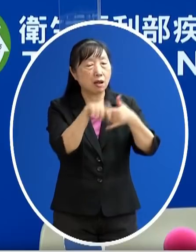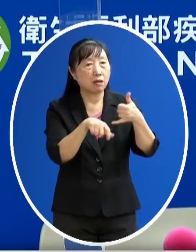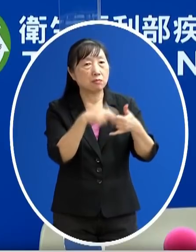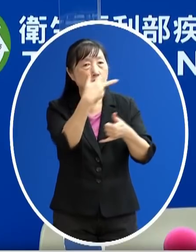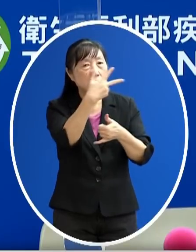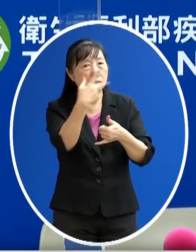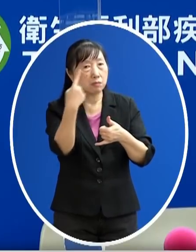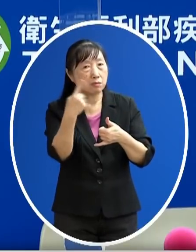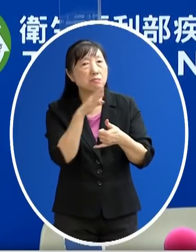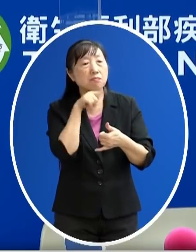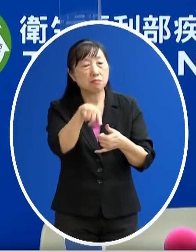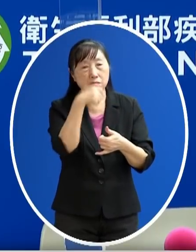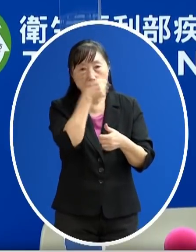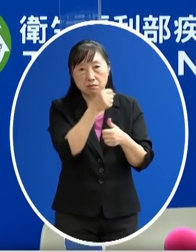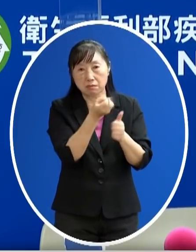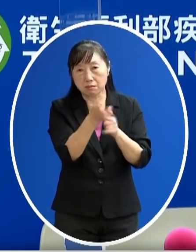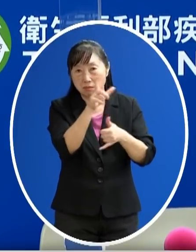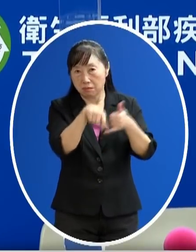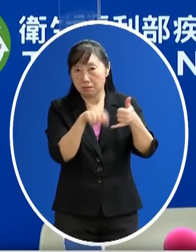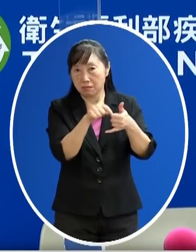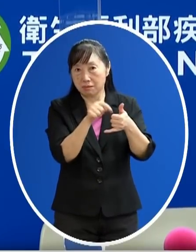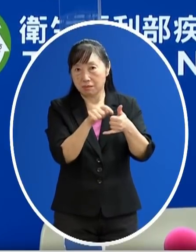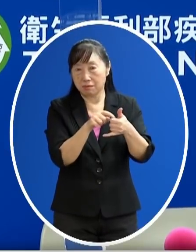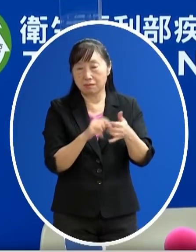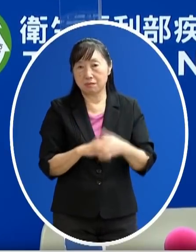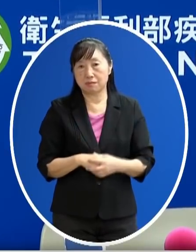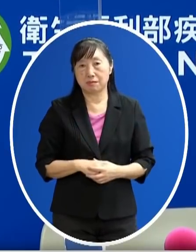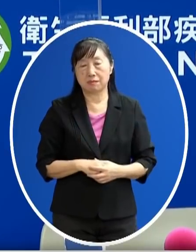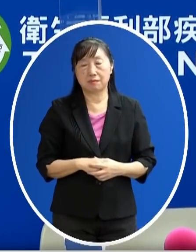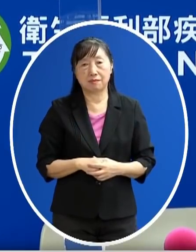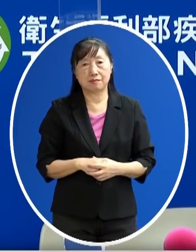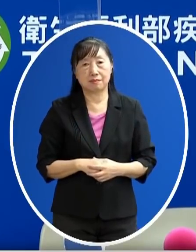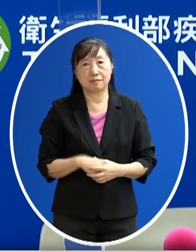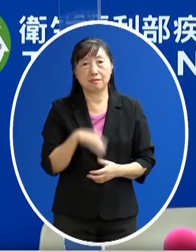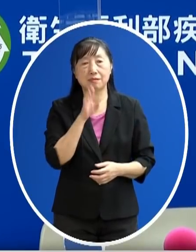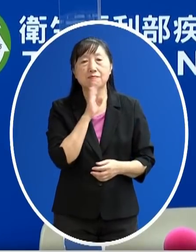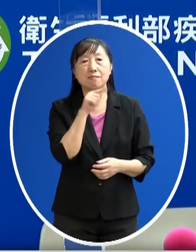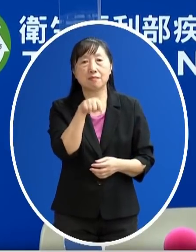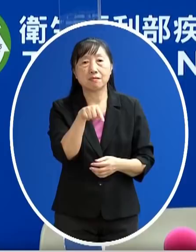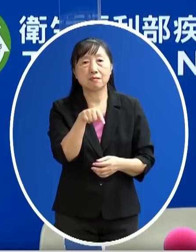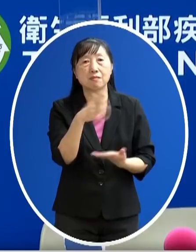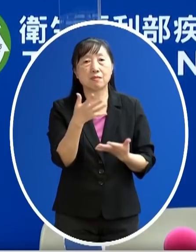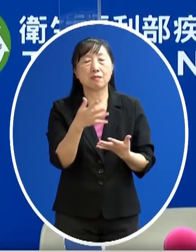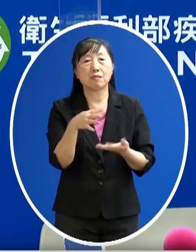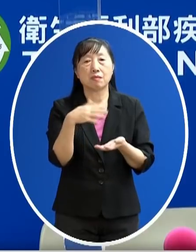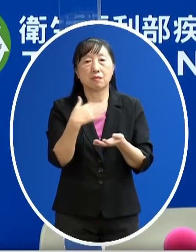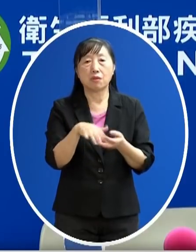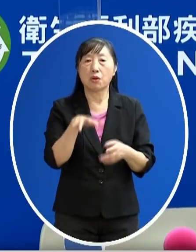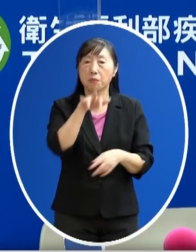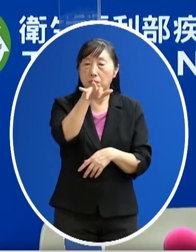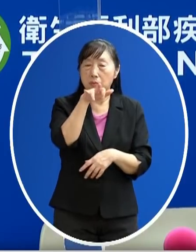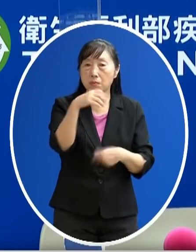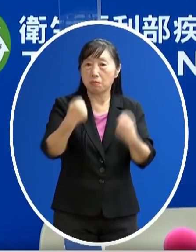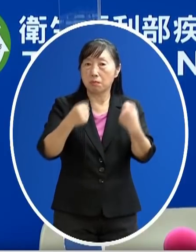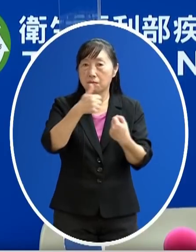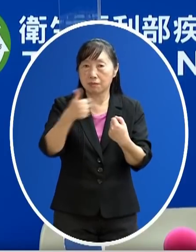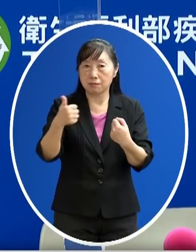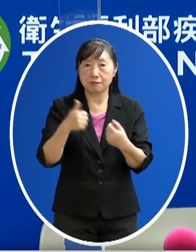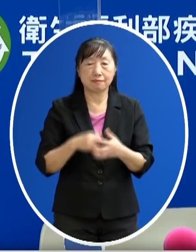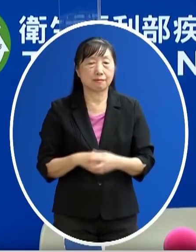是771的本土案例，那有这个传到一个本土，就机师在那时候应该